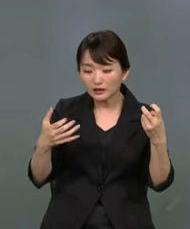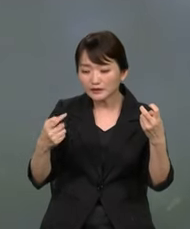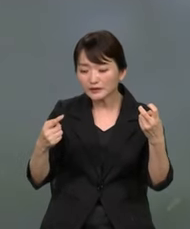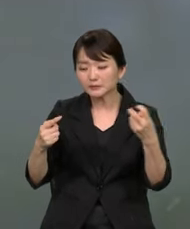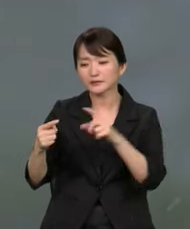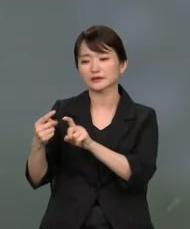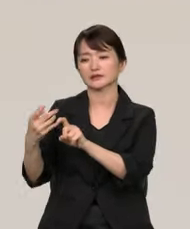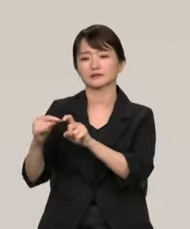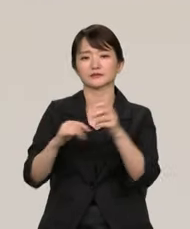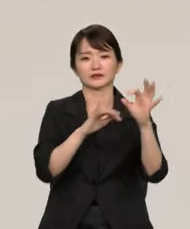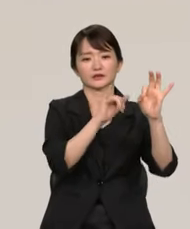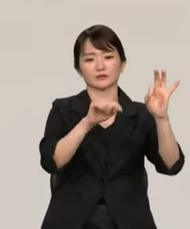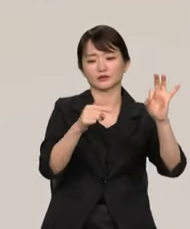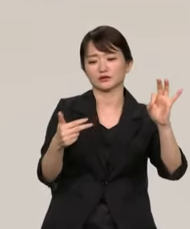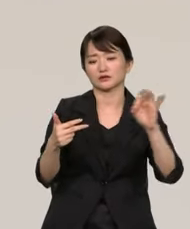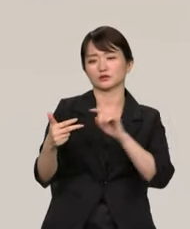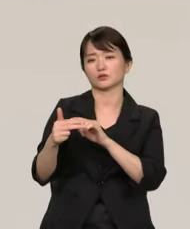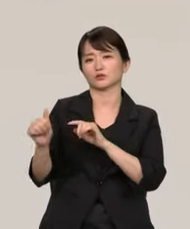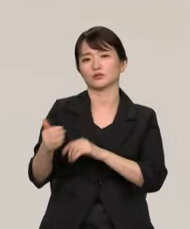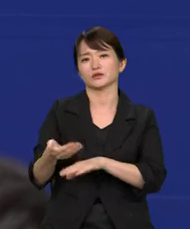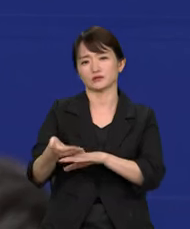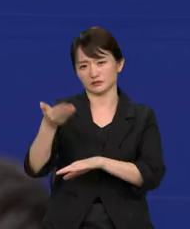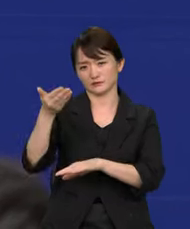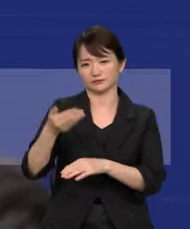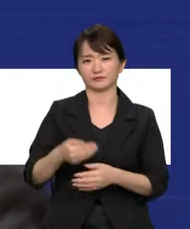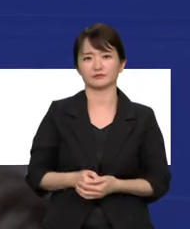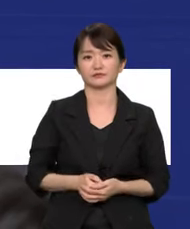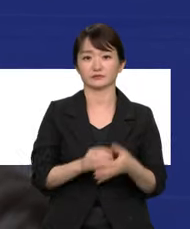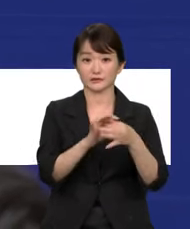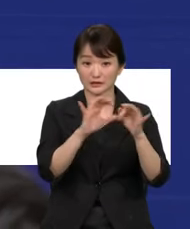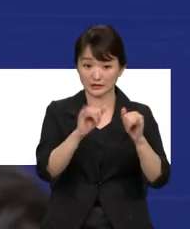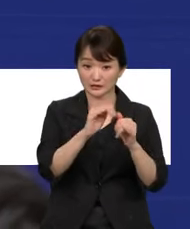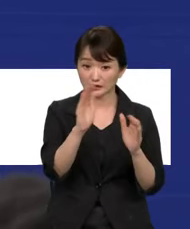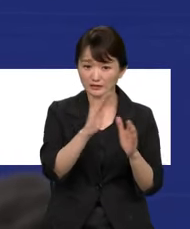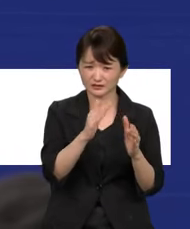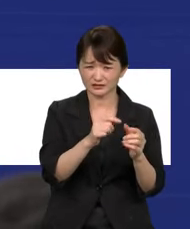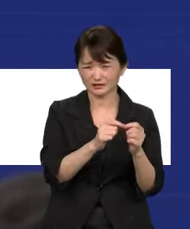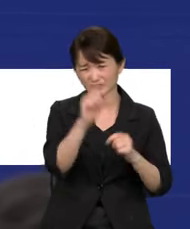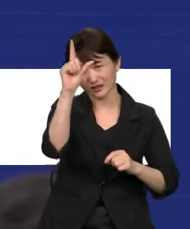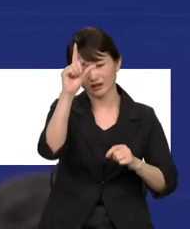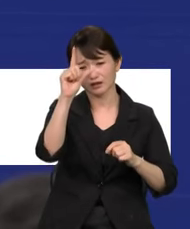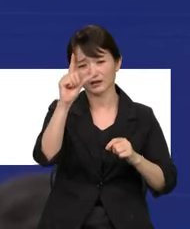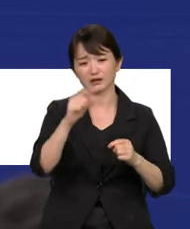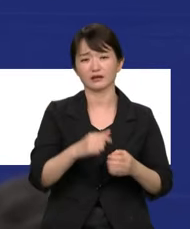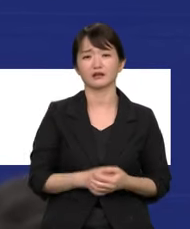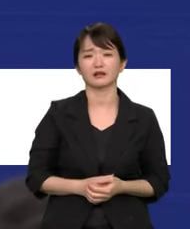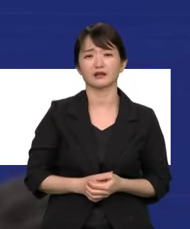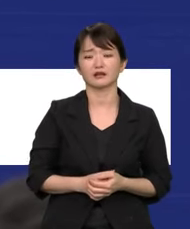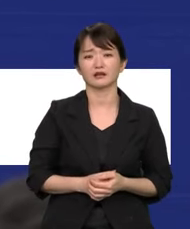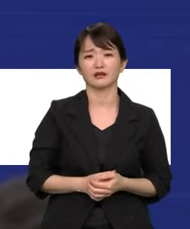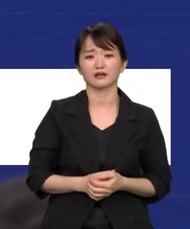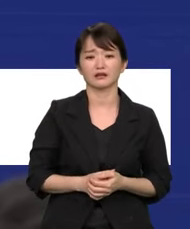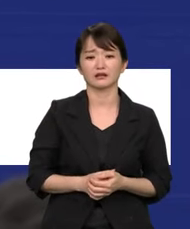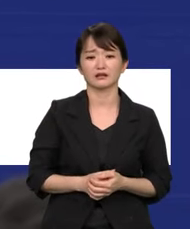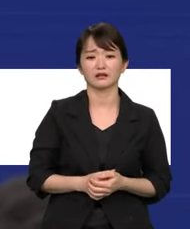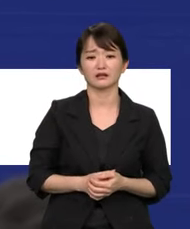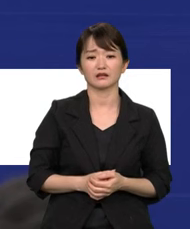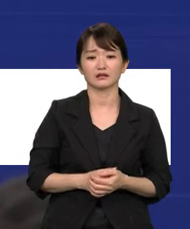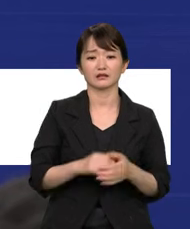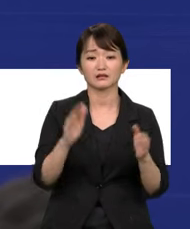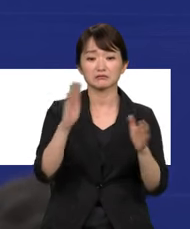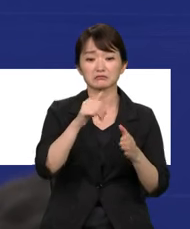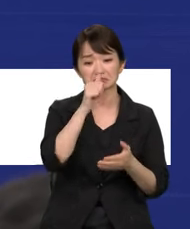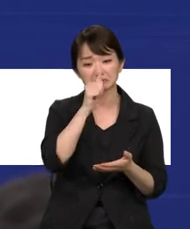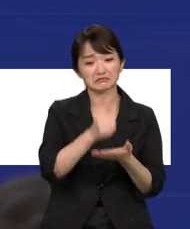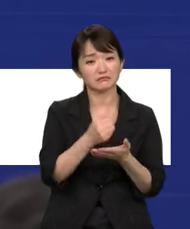명 가운데 일곱명이 넘는 수준입니다 관련자들이 학생들이 많습니다 학생들이 그게 또 제의식 많이 안 느끼는